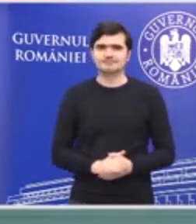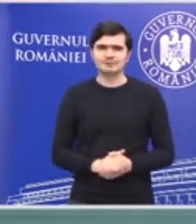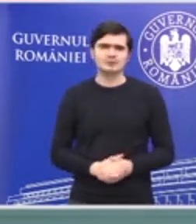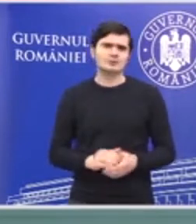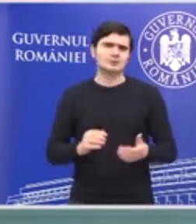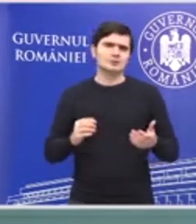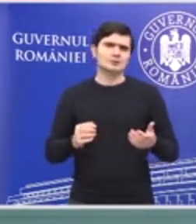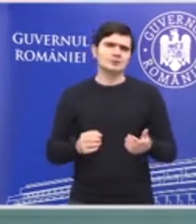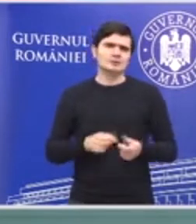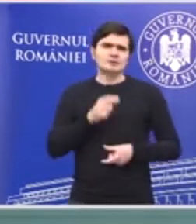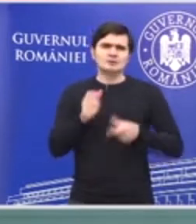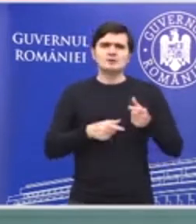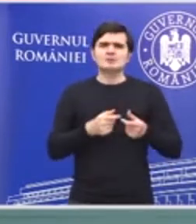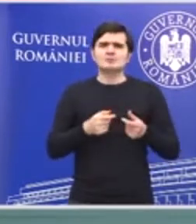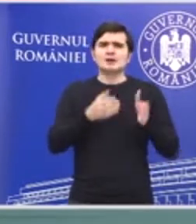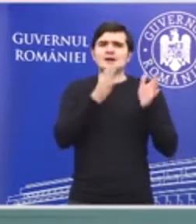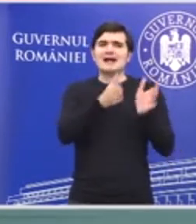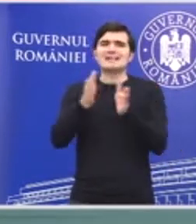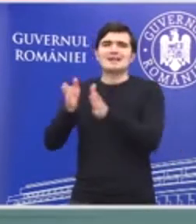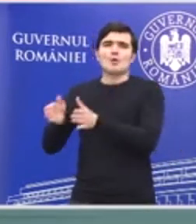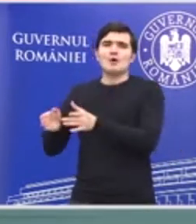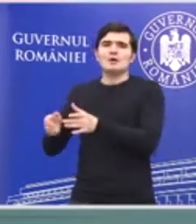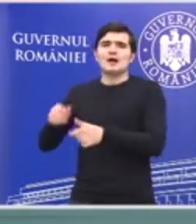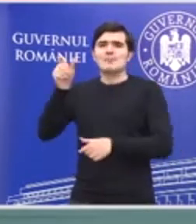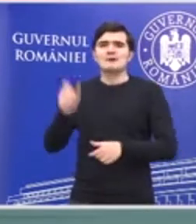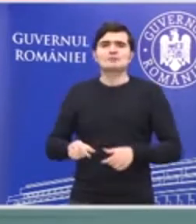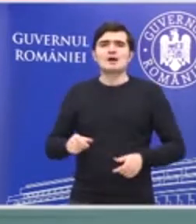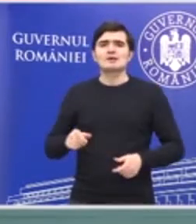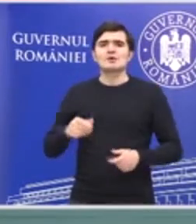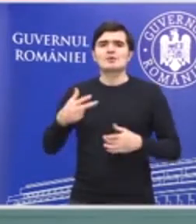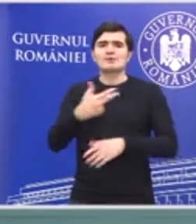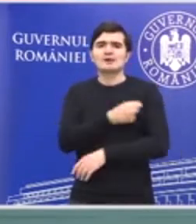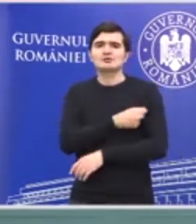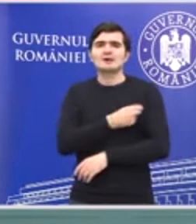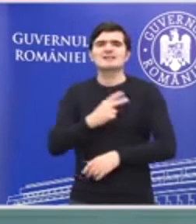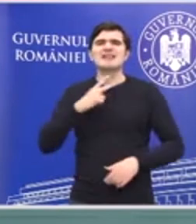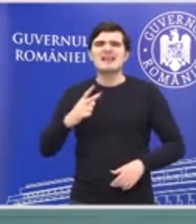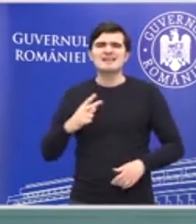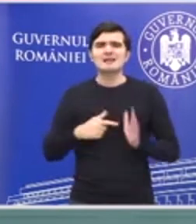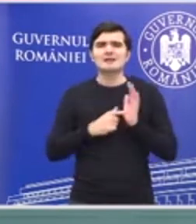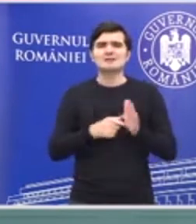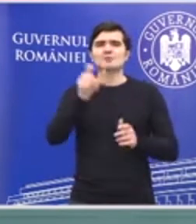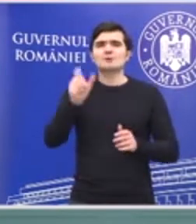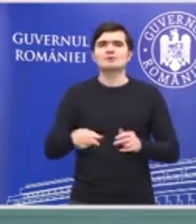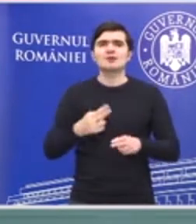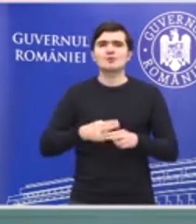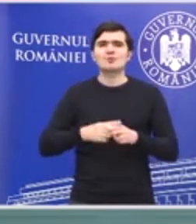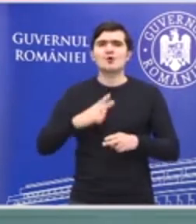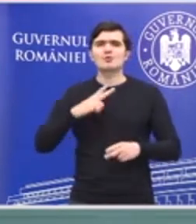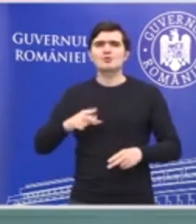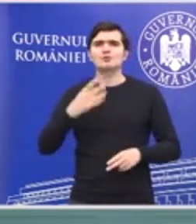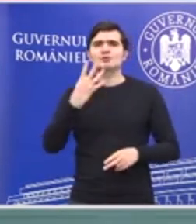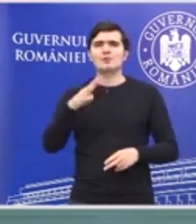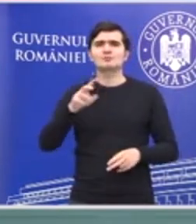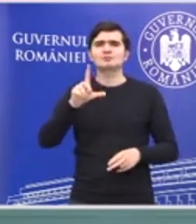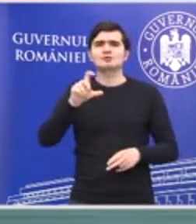Tipul persoanelor vaccinate și categoria de risc din care face parte fiecare, persoane cu boli cronice